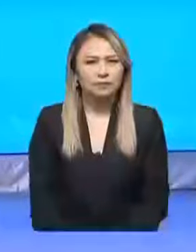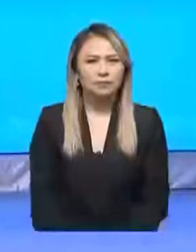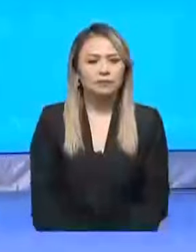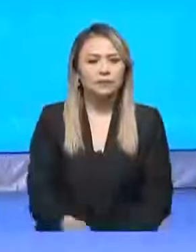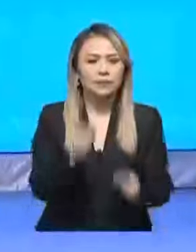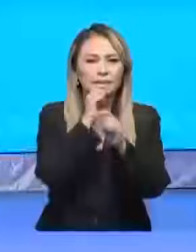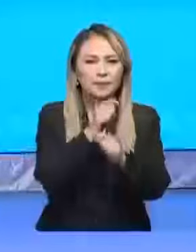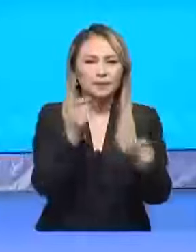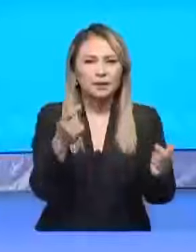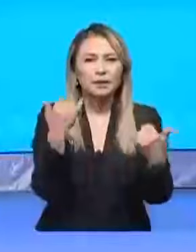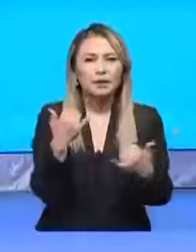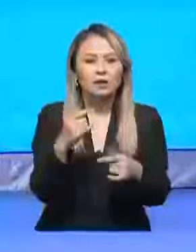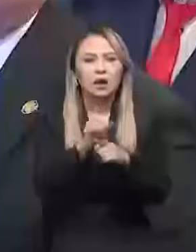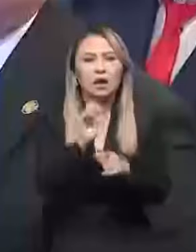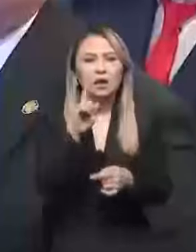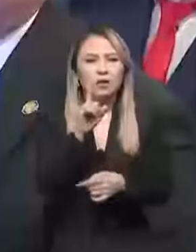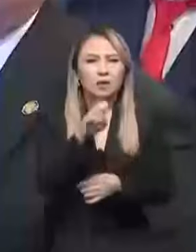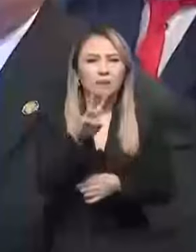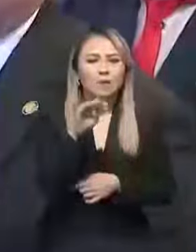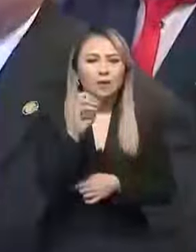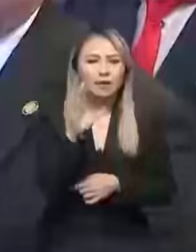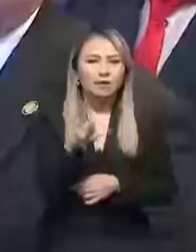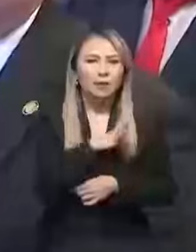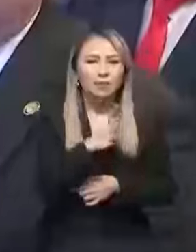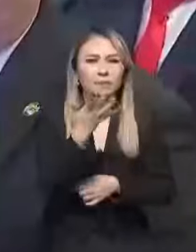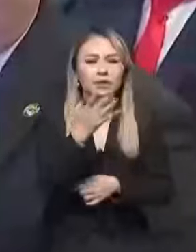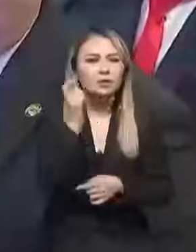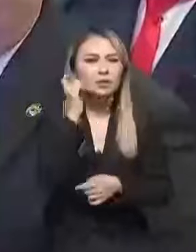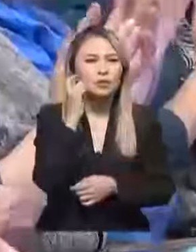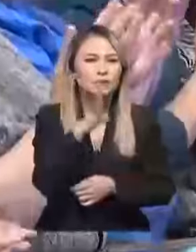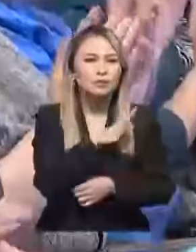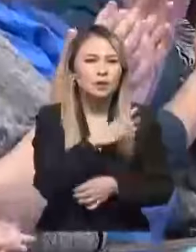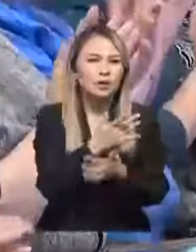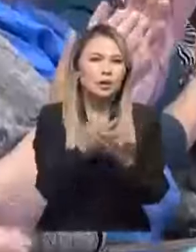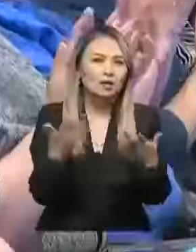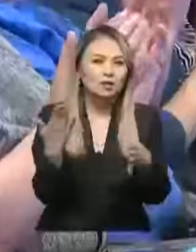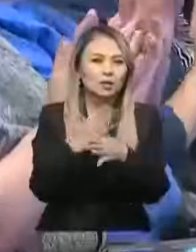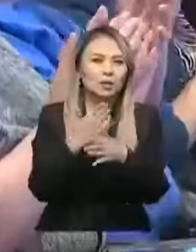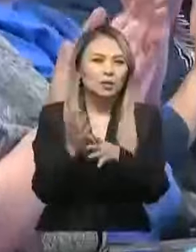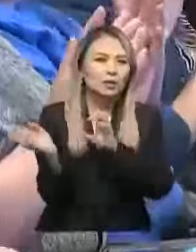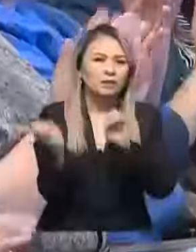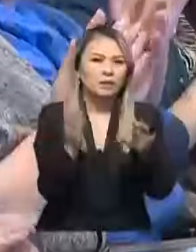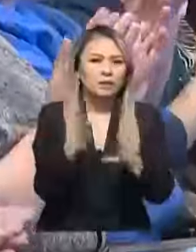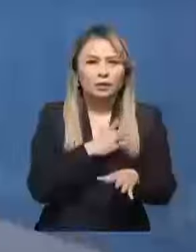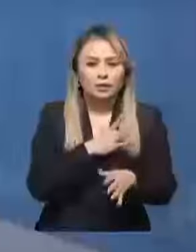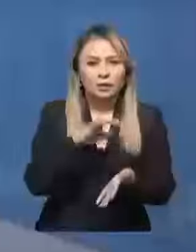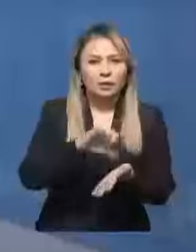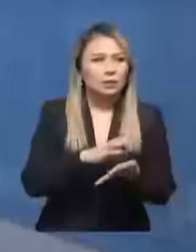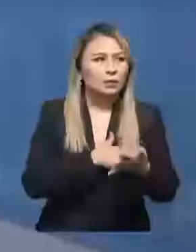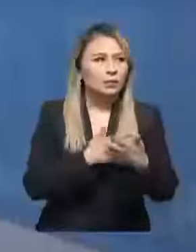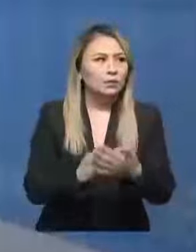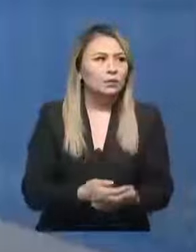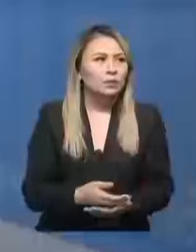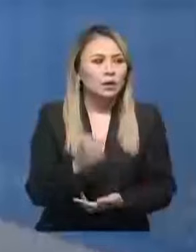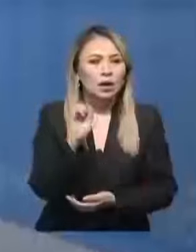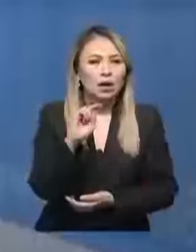Марапатқа ие болғандардың бірі Ағзам Абай. 5 жастағы бүлдіршін Бұланды ауданынан келген. Ағзам жан-жақтан жиналған гуманитарлық көмекті таратуға үлес қосқан. Ағзамның